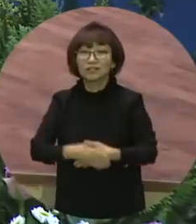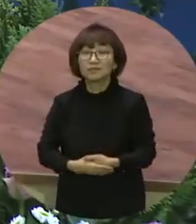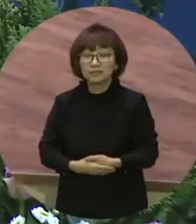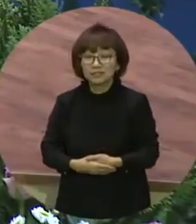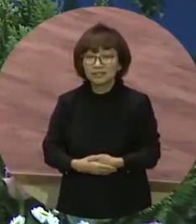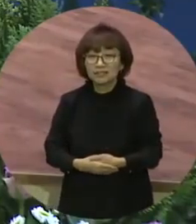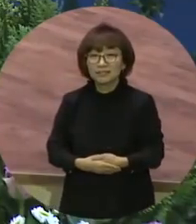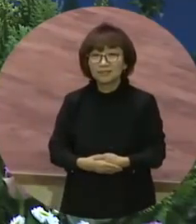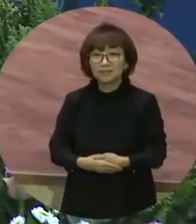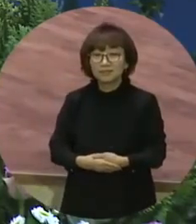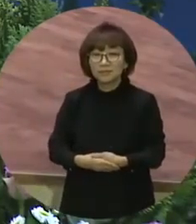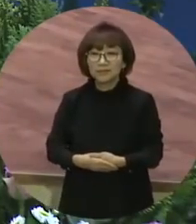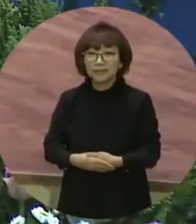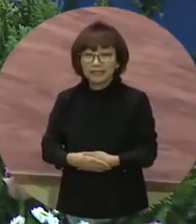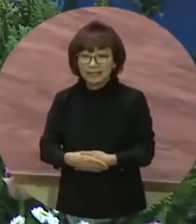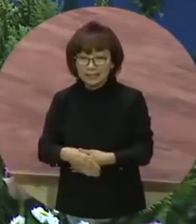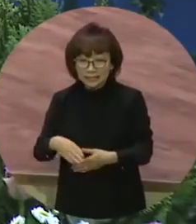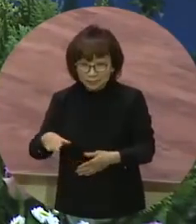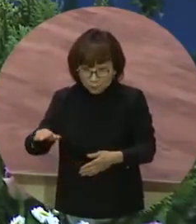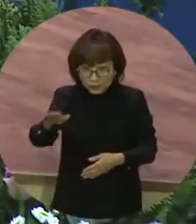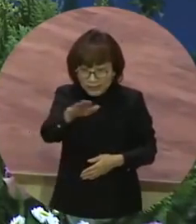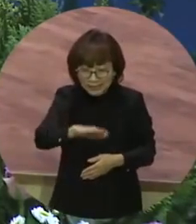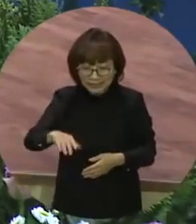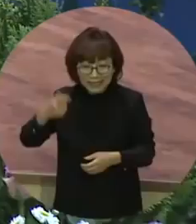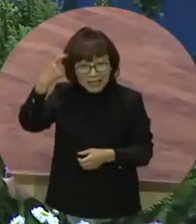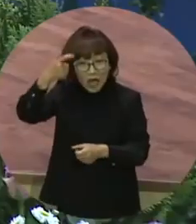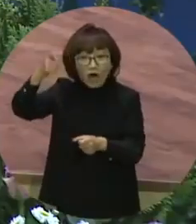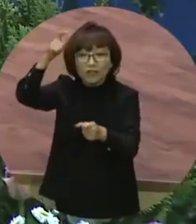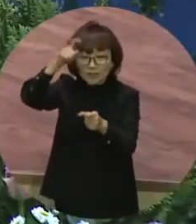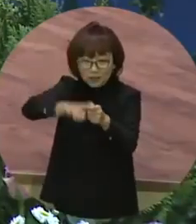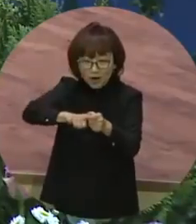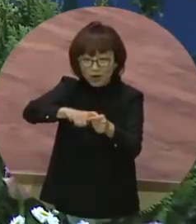우리는요, 영적인 이제 사명 의식이 생겨야 돼요.